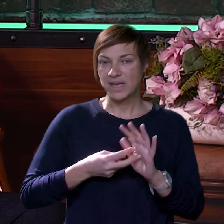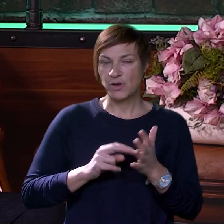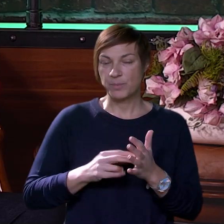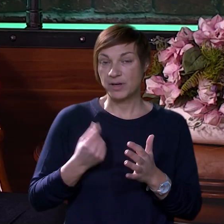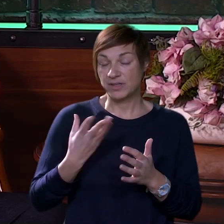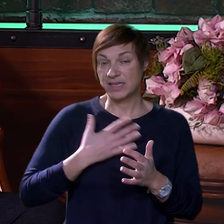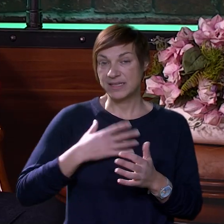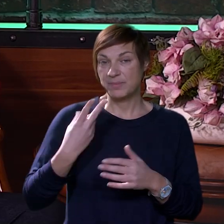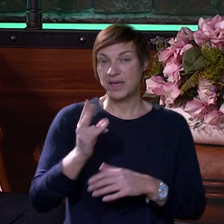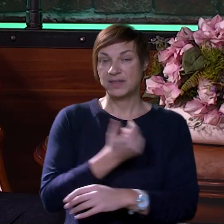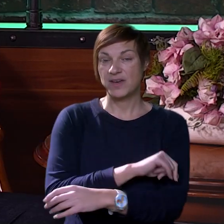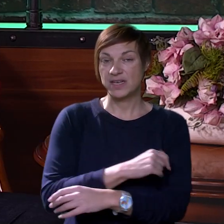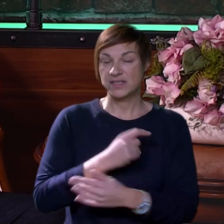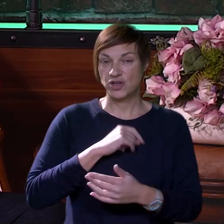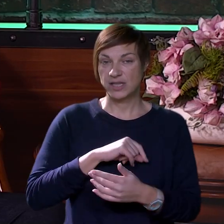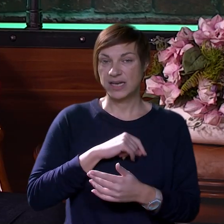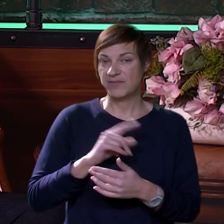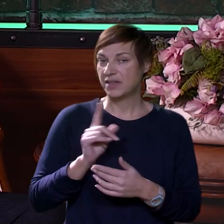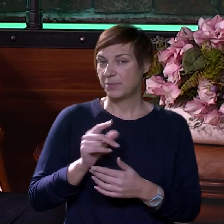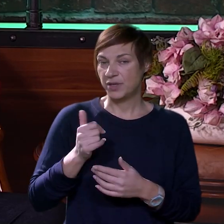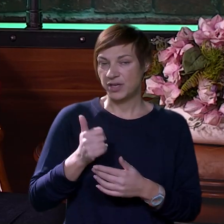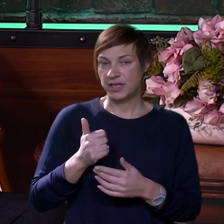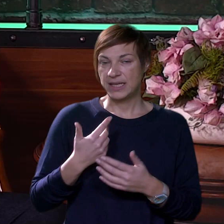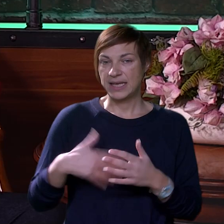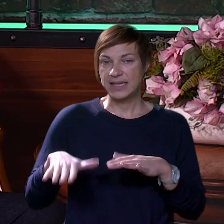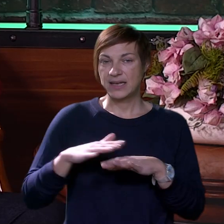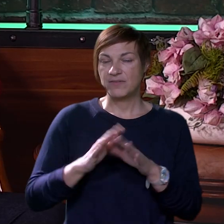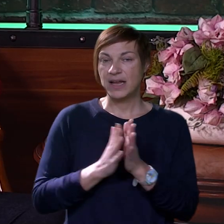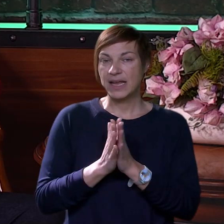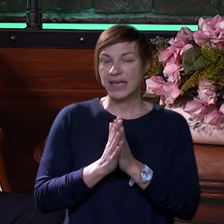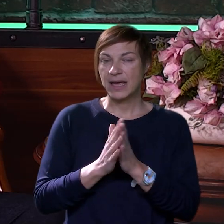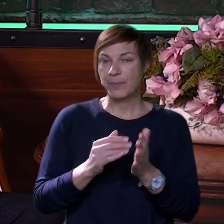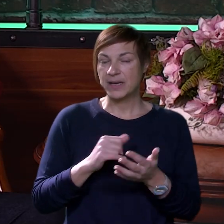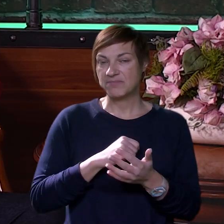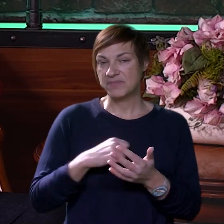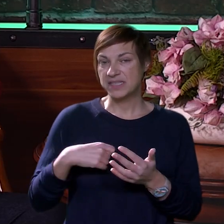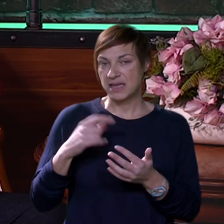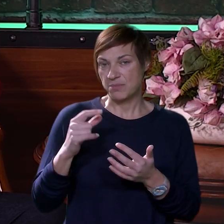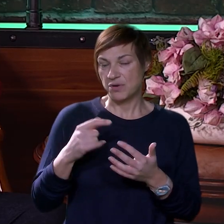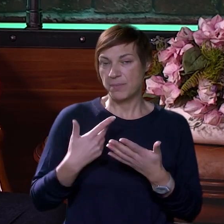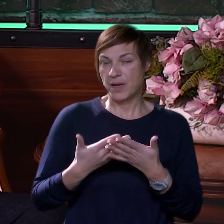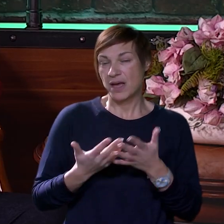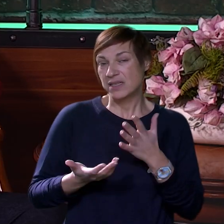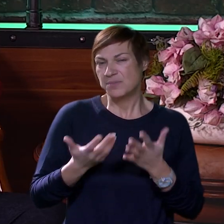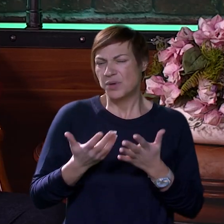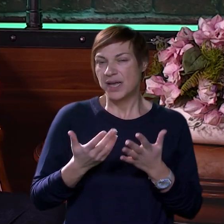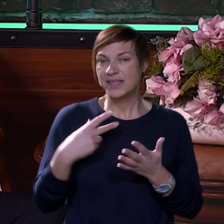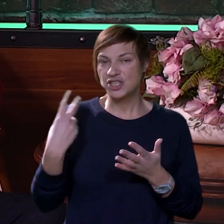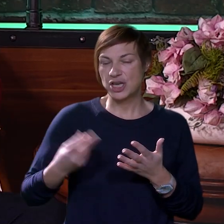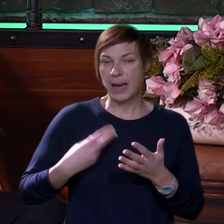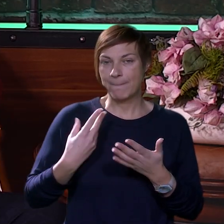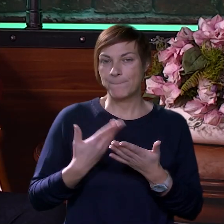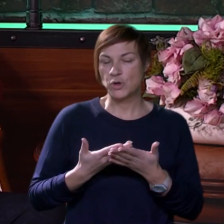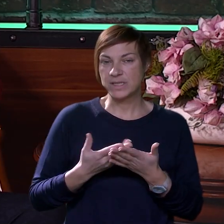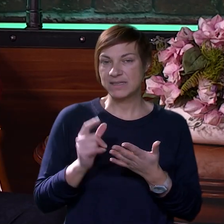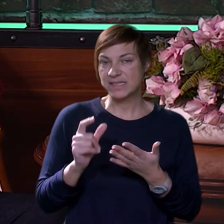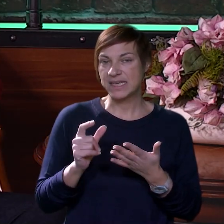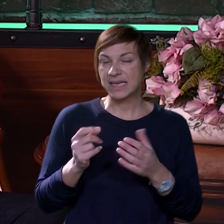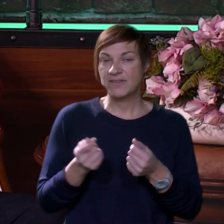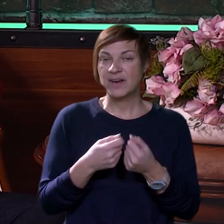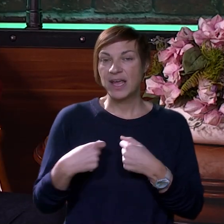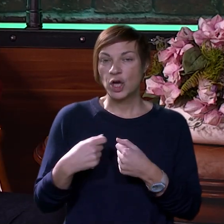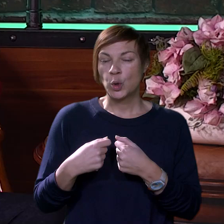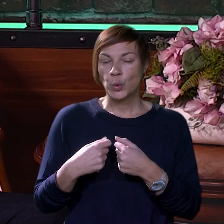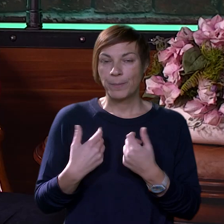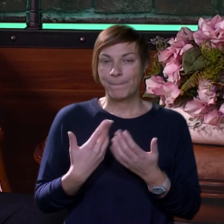problema, od kad sam ja 12 godina ovdje, nije bio niti jedan veliki apel. Bili su samo ako sporadični pozivi za određene